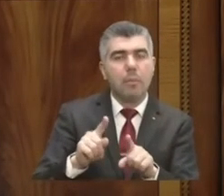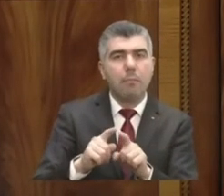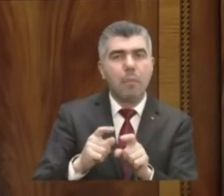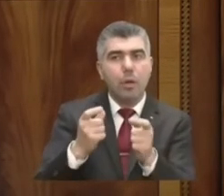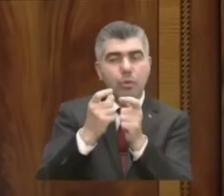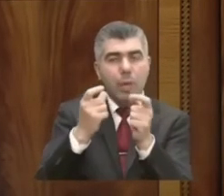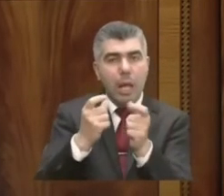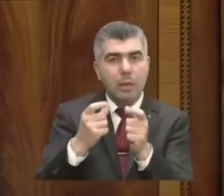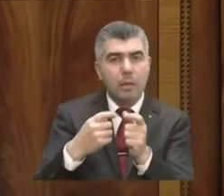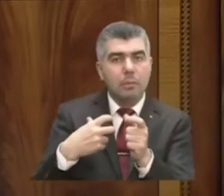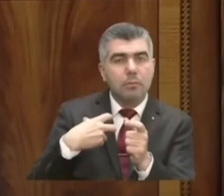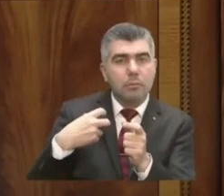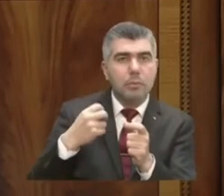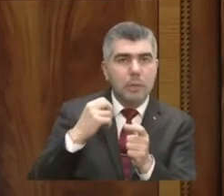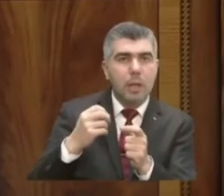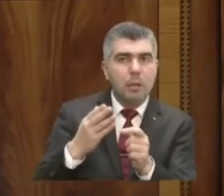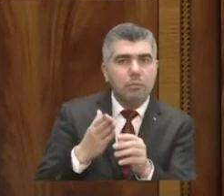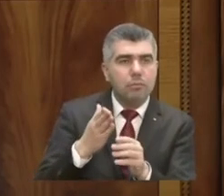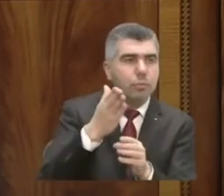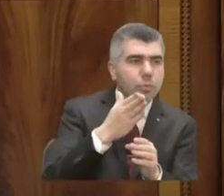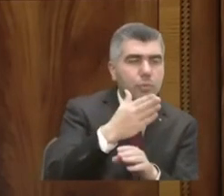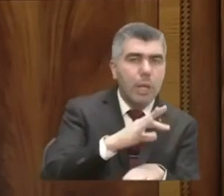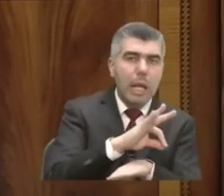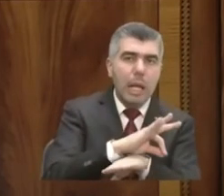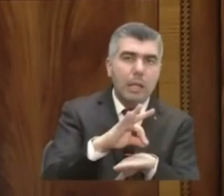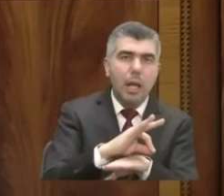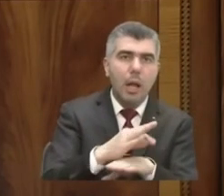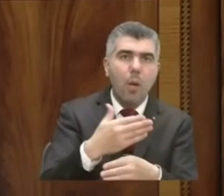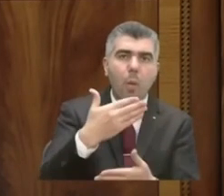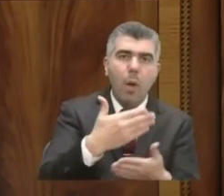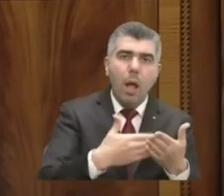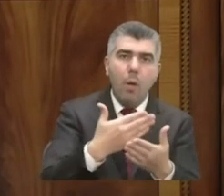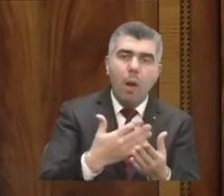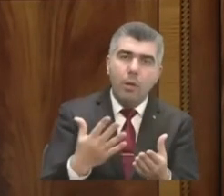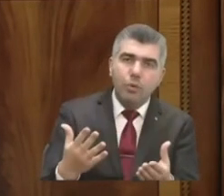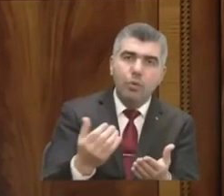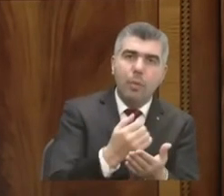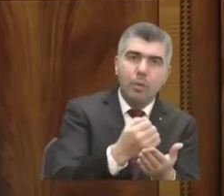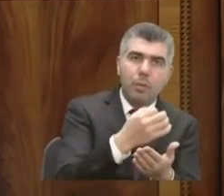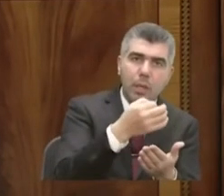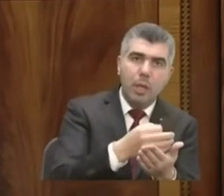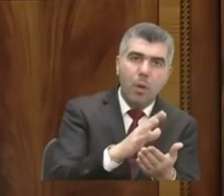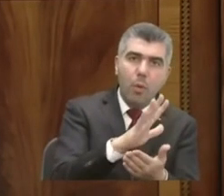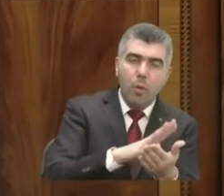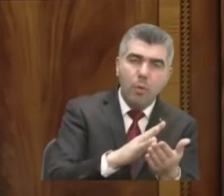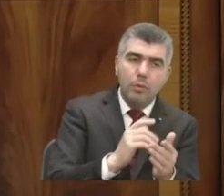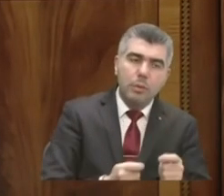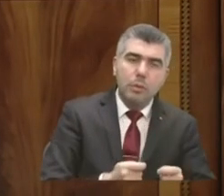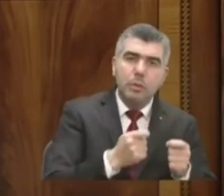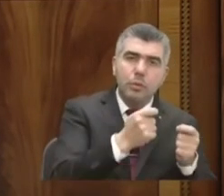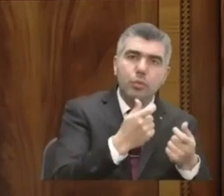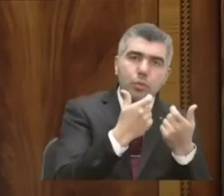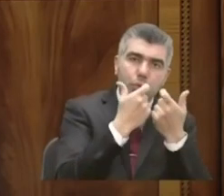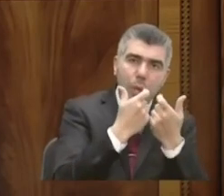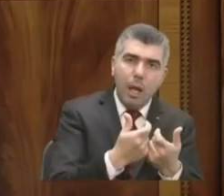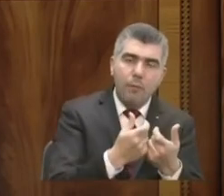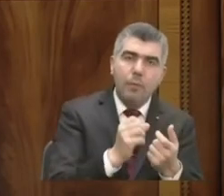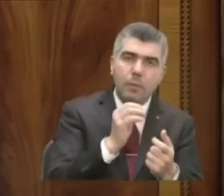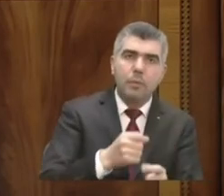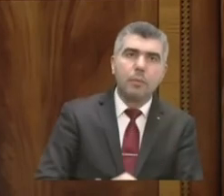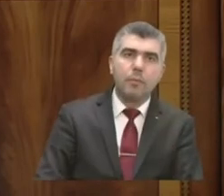كمستثمر الخدمه ديالك ماشي تدور على الادارات باش تجمع لي دوموند باش تمشي تحطهم عند واحد السيد باش يشوف واش ناقصين ولا